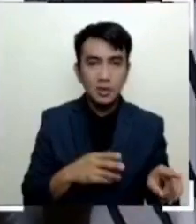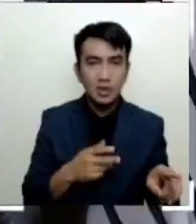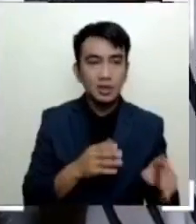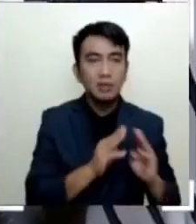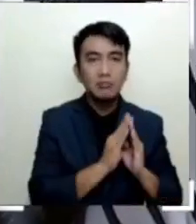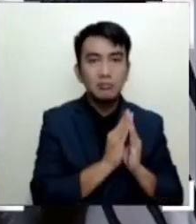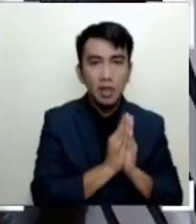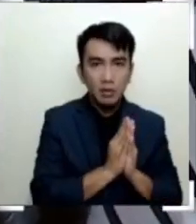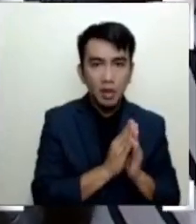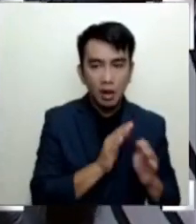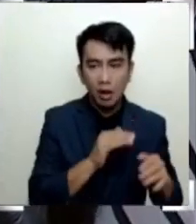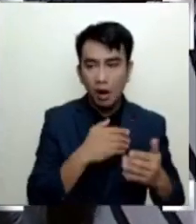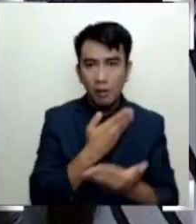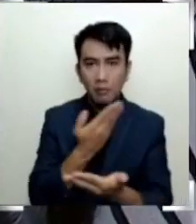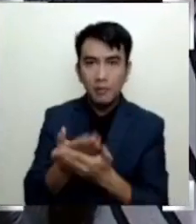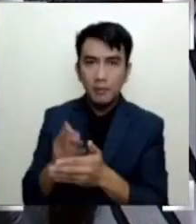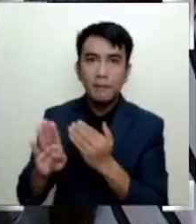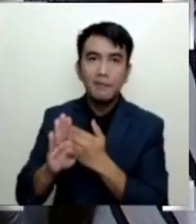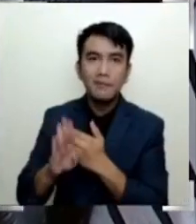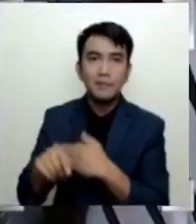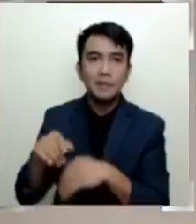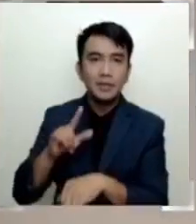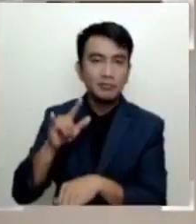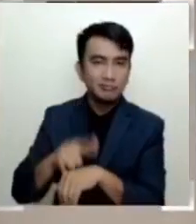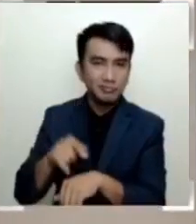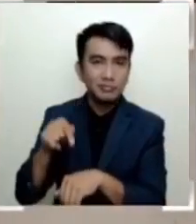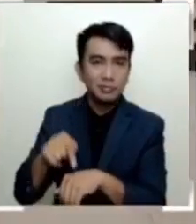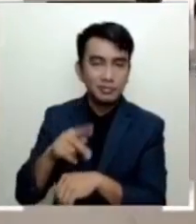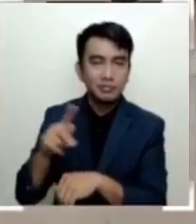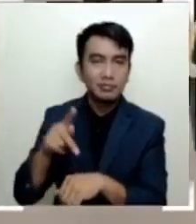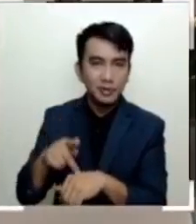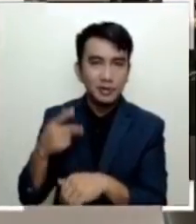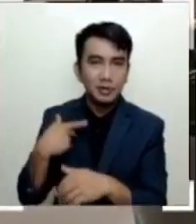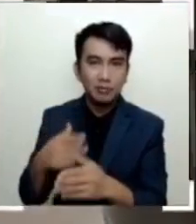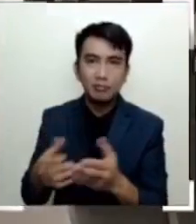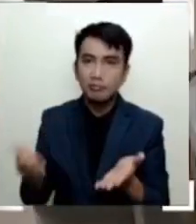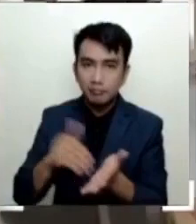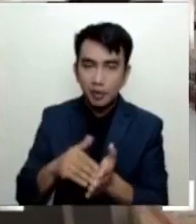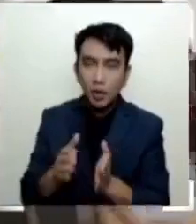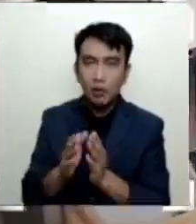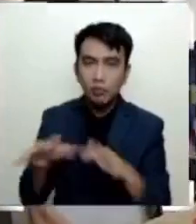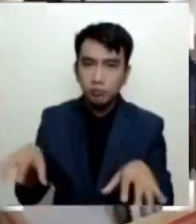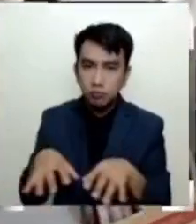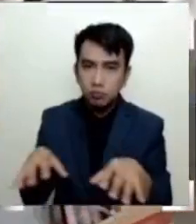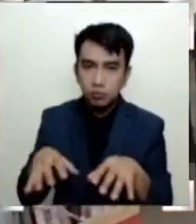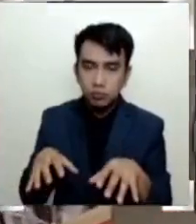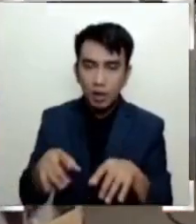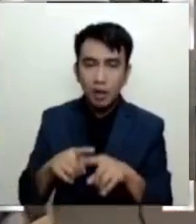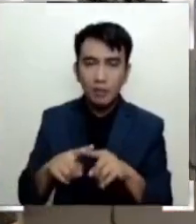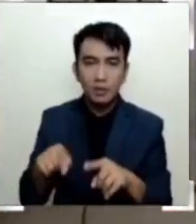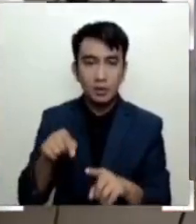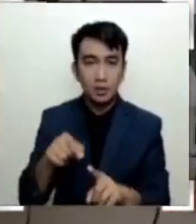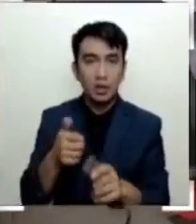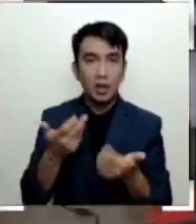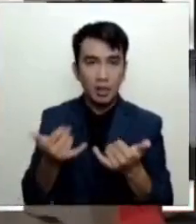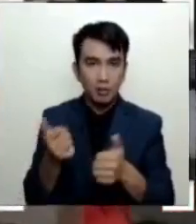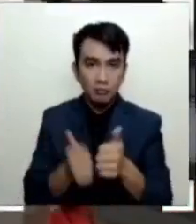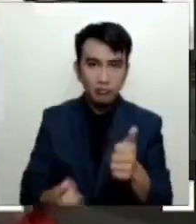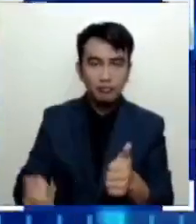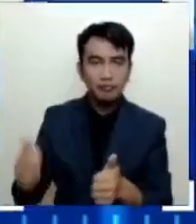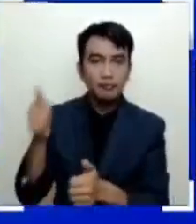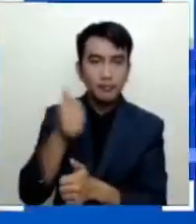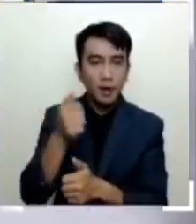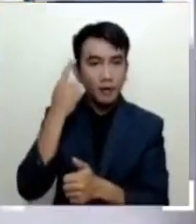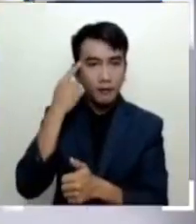siya palang babalikan niyang trabaho dito sa Pilipinas. Pero sa pagkakataong ito, admin na siya ng isang floor para sa